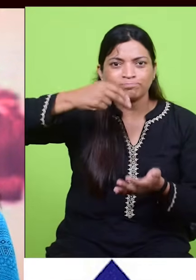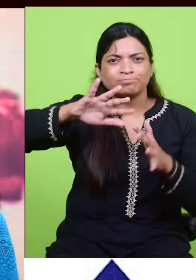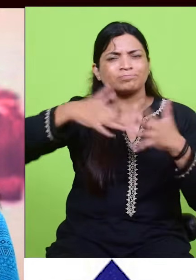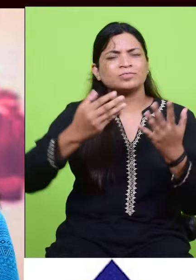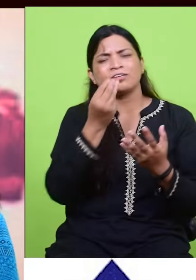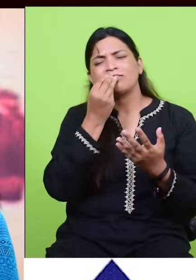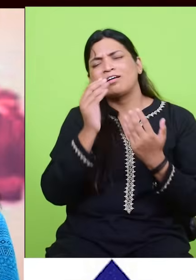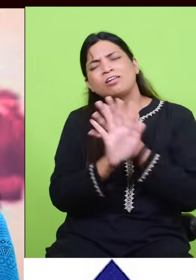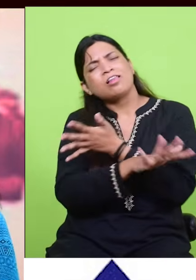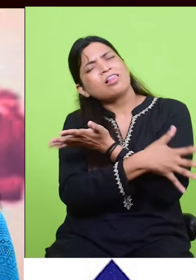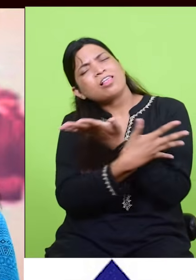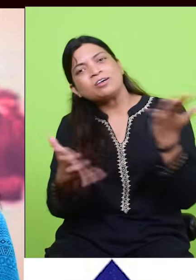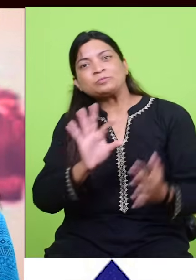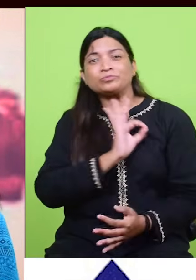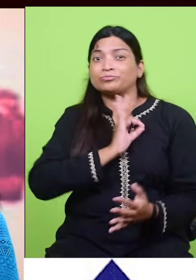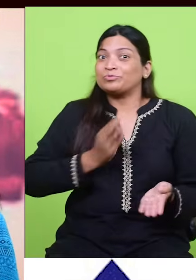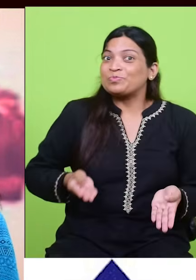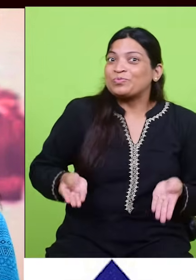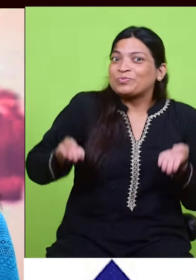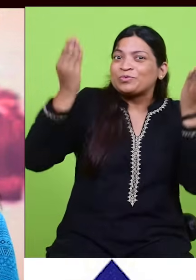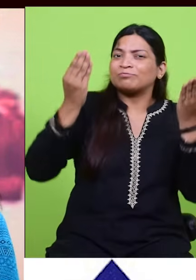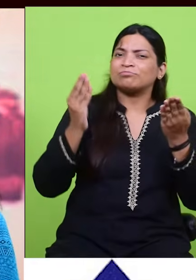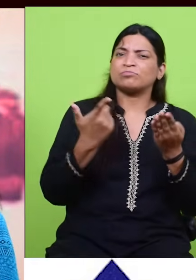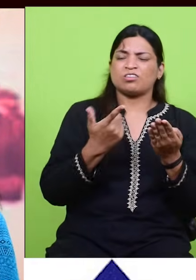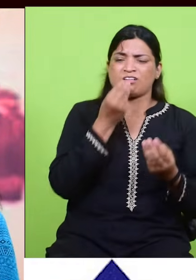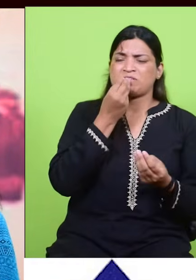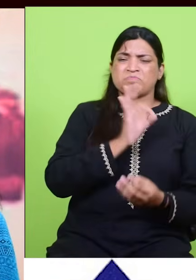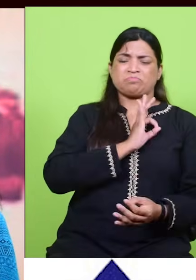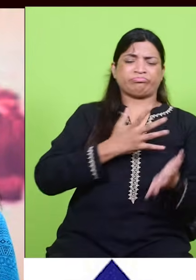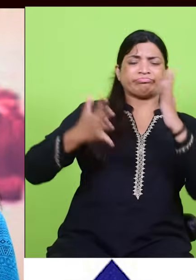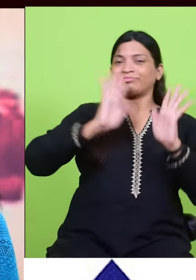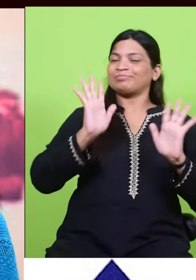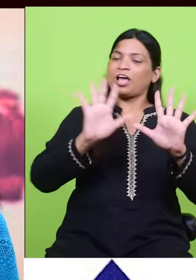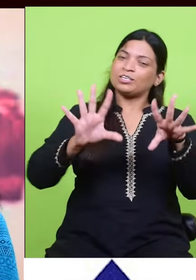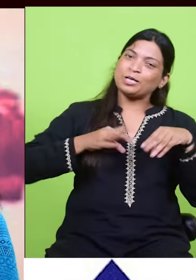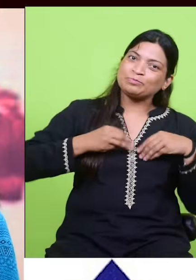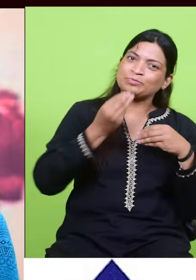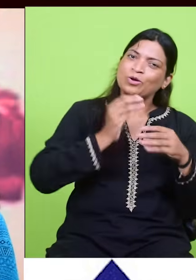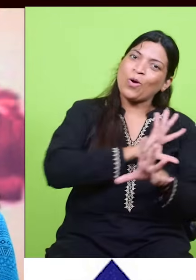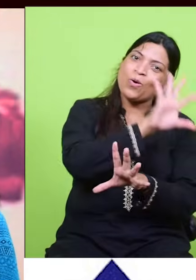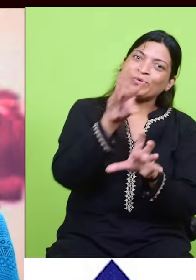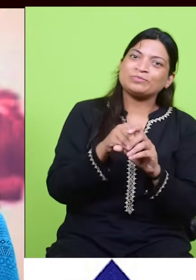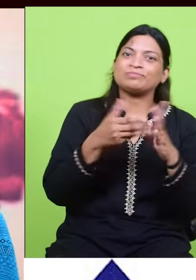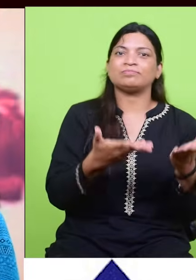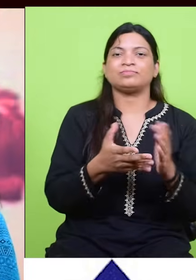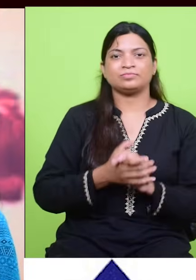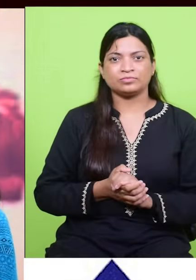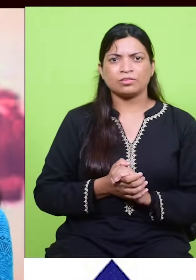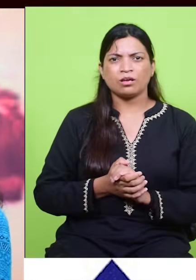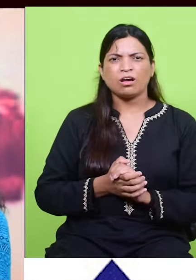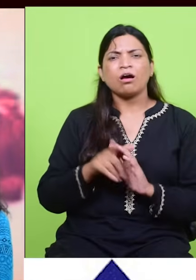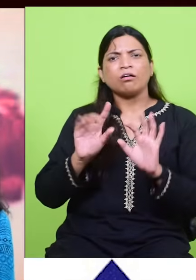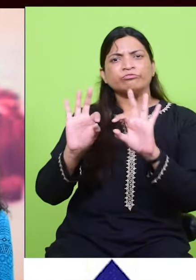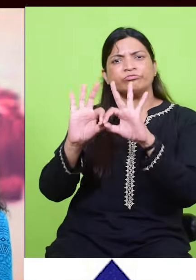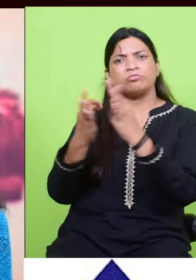हर चीज़ खाना, और इसको हर चीज़ इतनी पसंद है, कुछ भी दे दो खाने के लिए, कभी कोई नाटक नहीं करती, सब कुछ खा लेती है ये। और